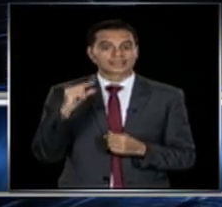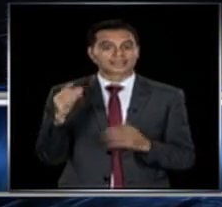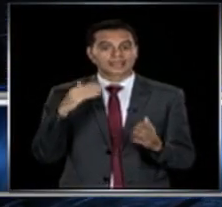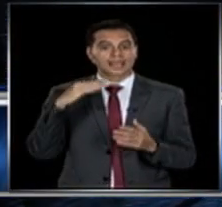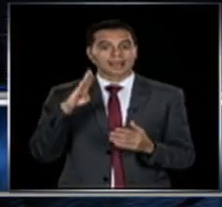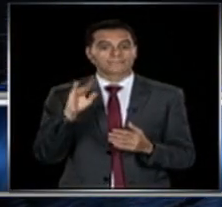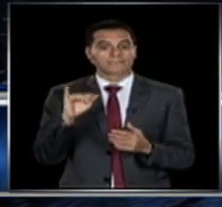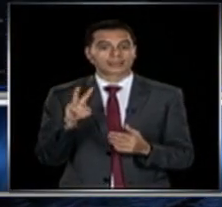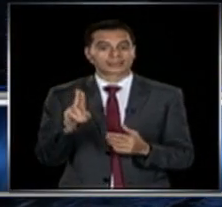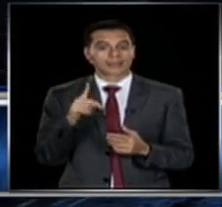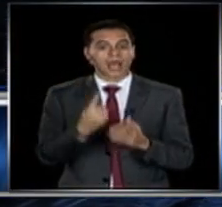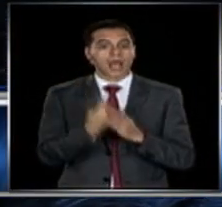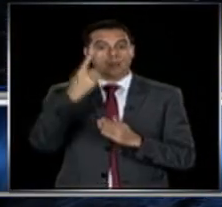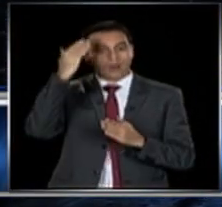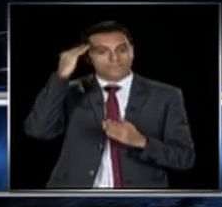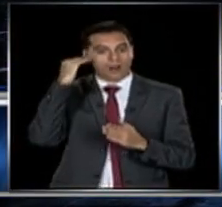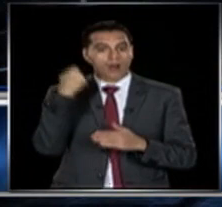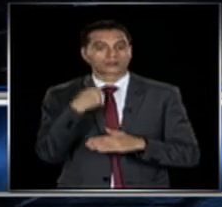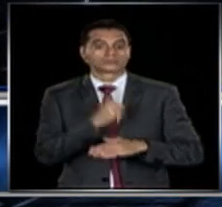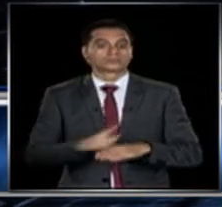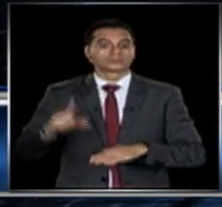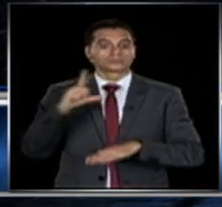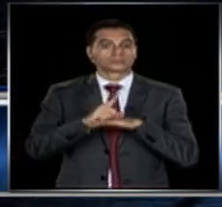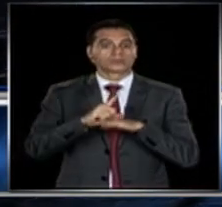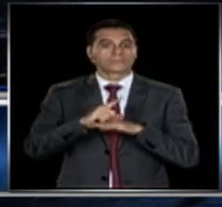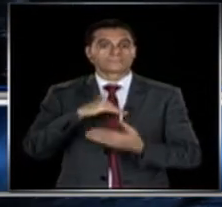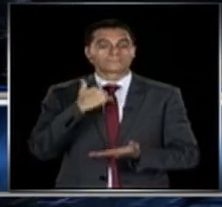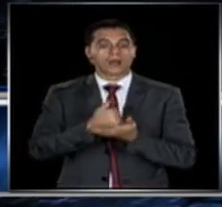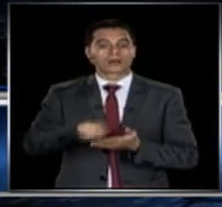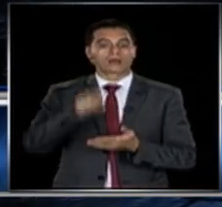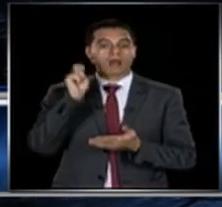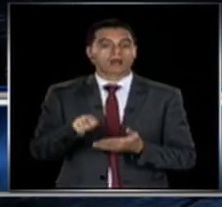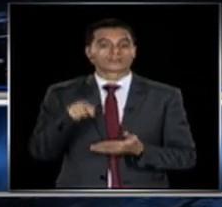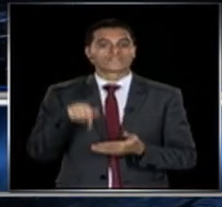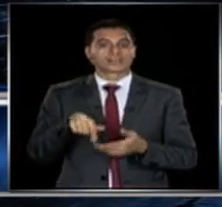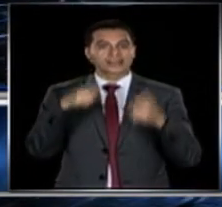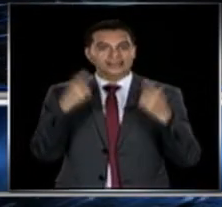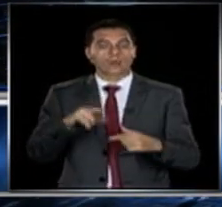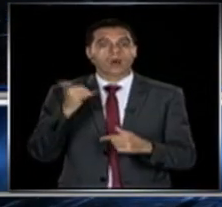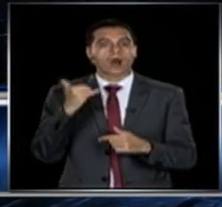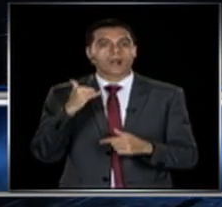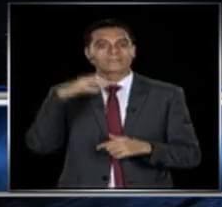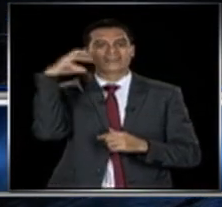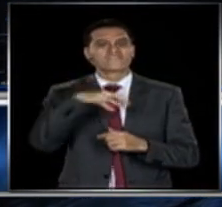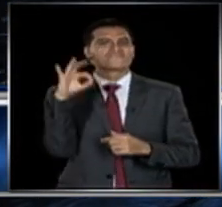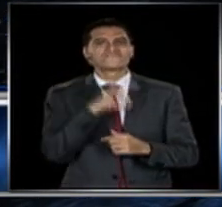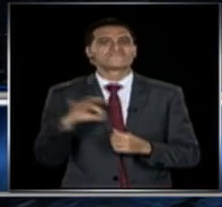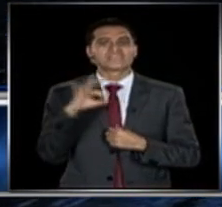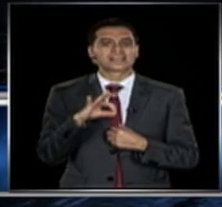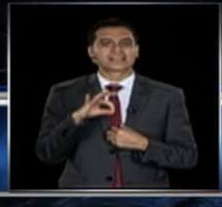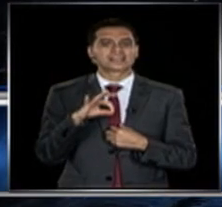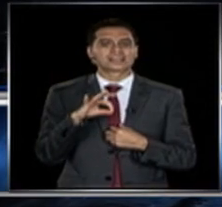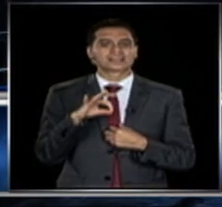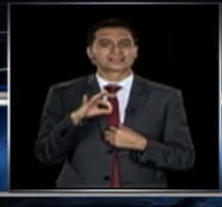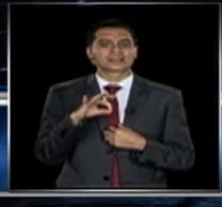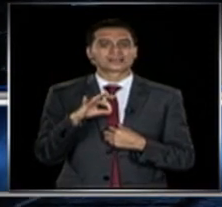تغريد حكمت هي أول امرأة تتولى منصب قاضي بإحدى الدول العربية، فما